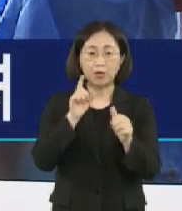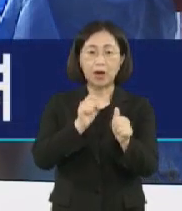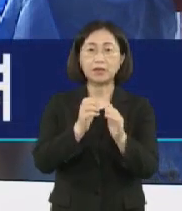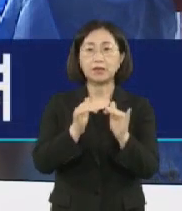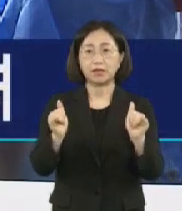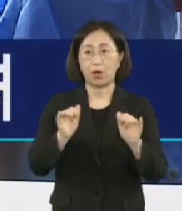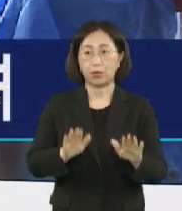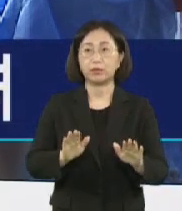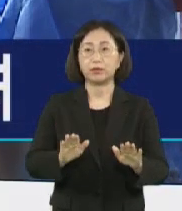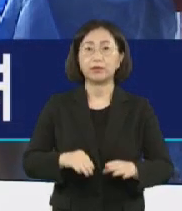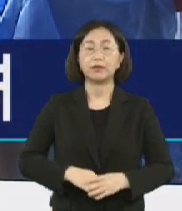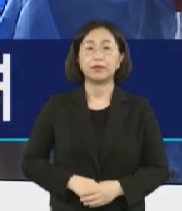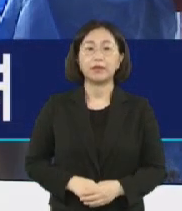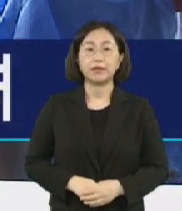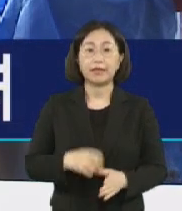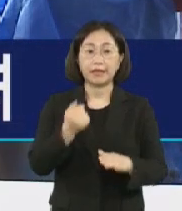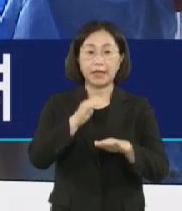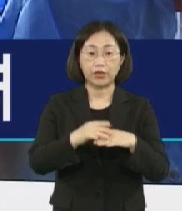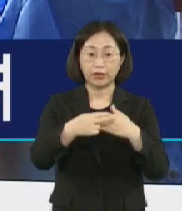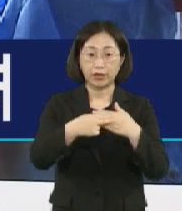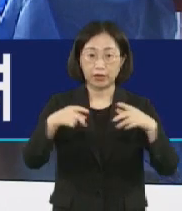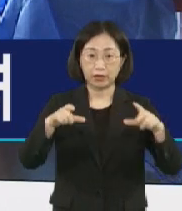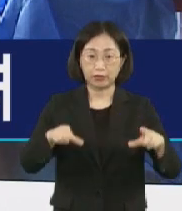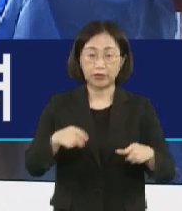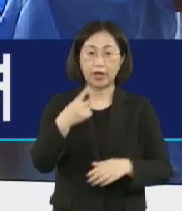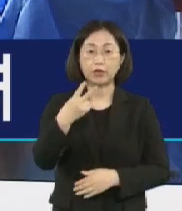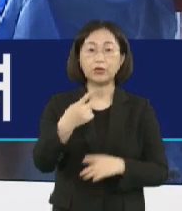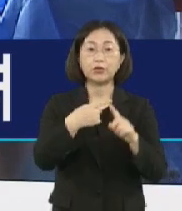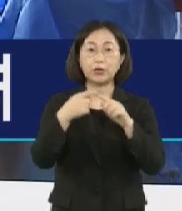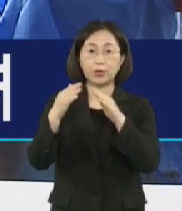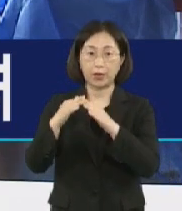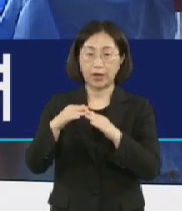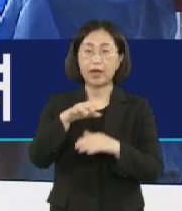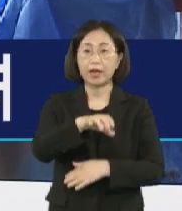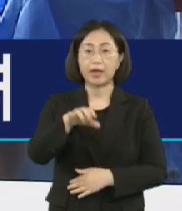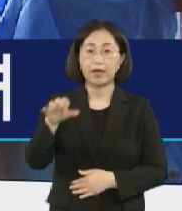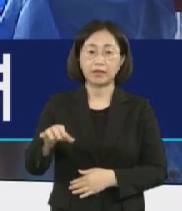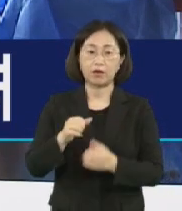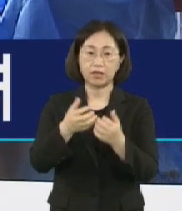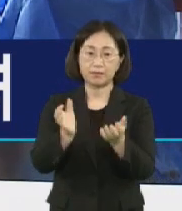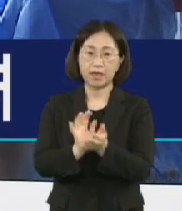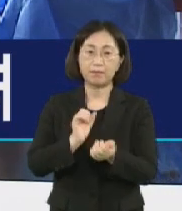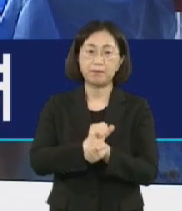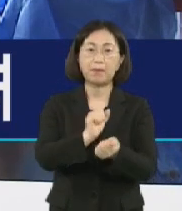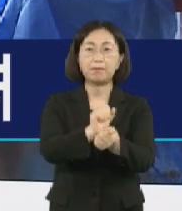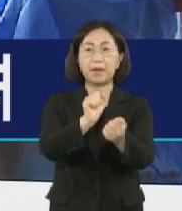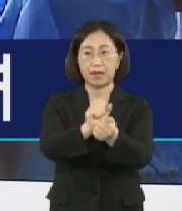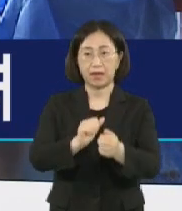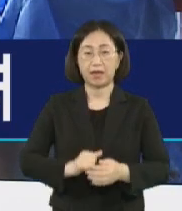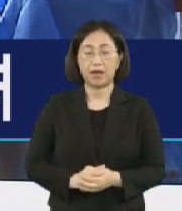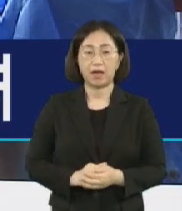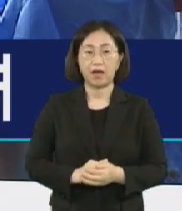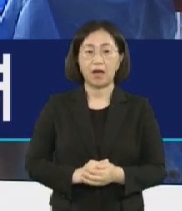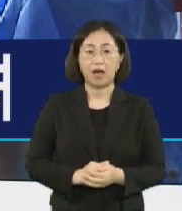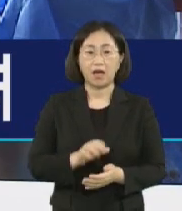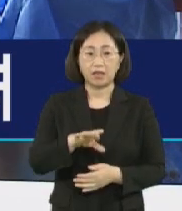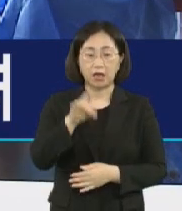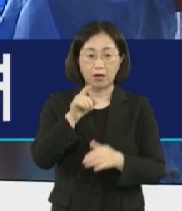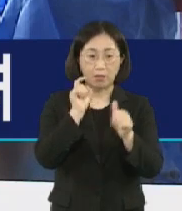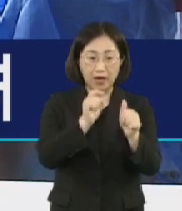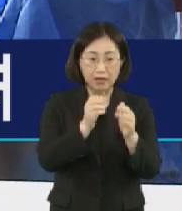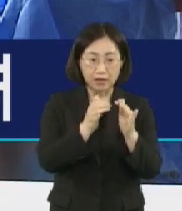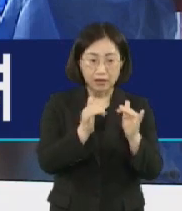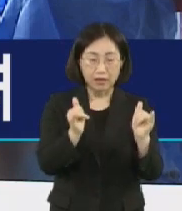확진자가 쏟아졌습니다. 대전 대덕구의 두 교회에서 집단 감염이 발생한 탓인데 당국은 최초 확진